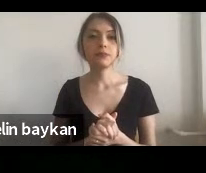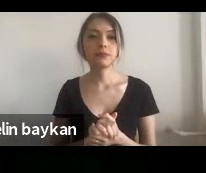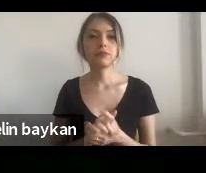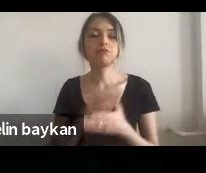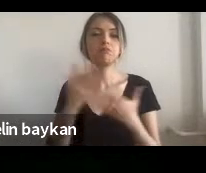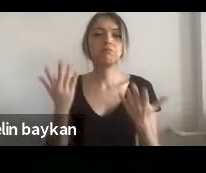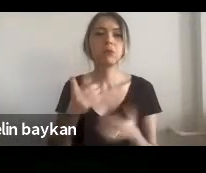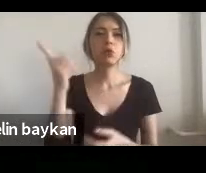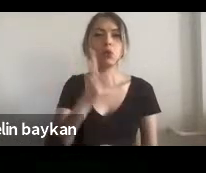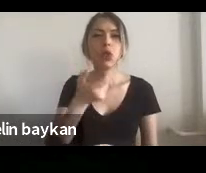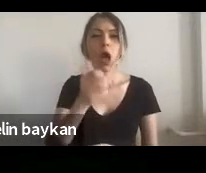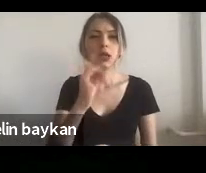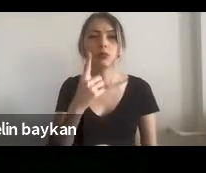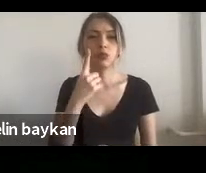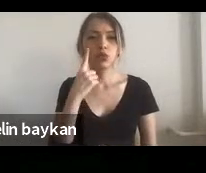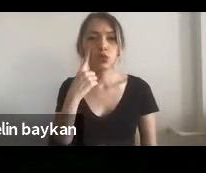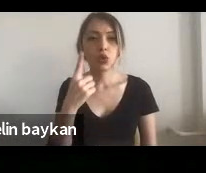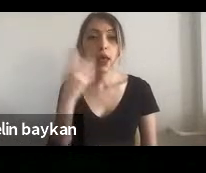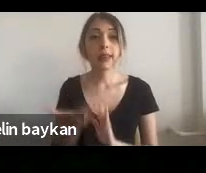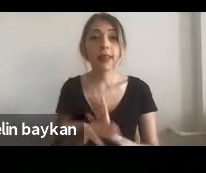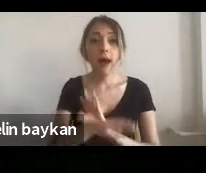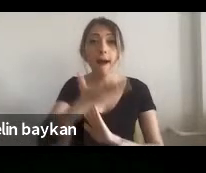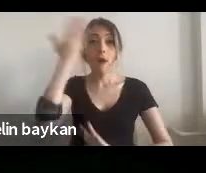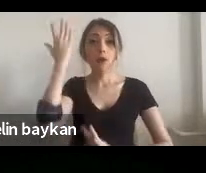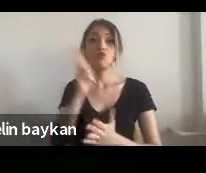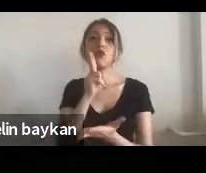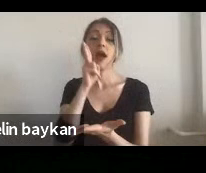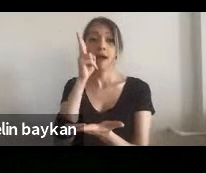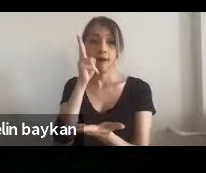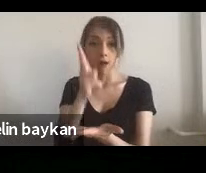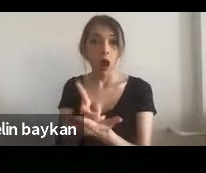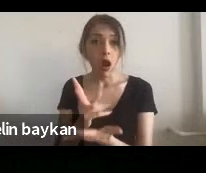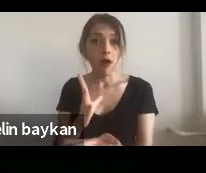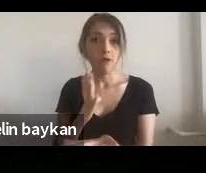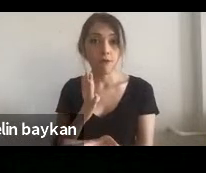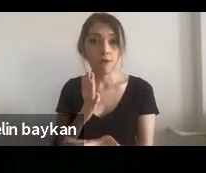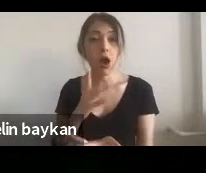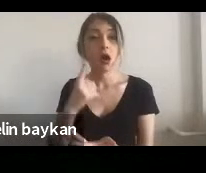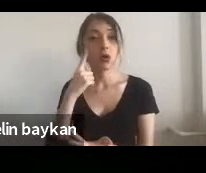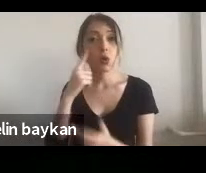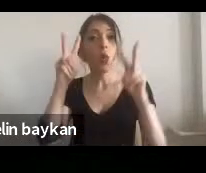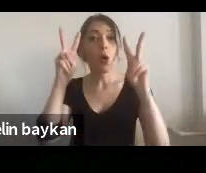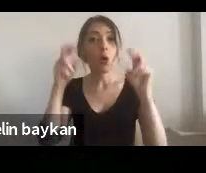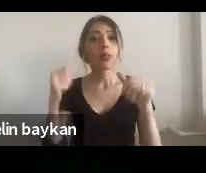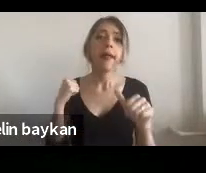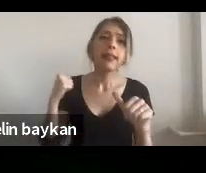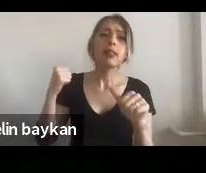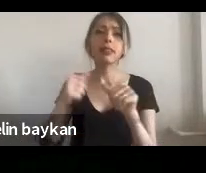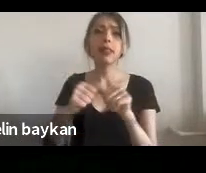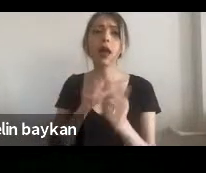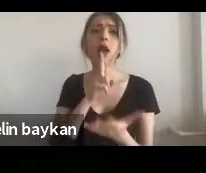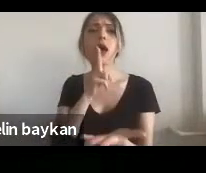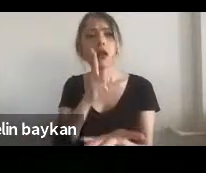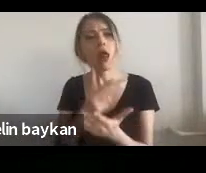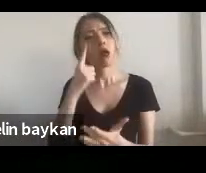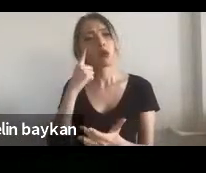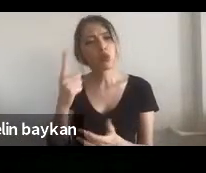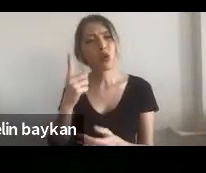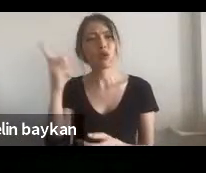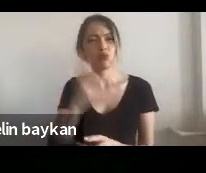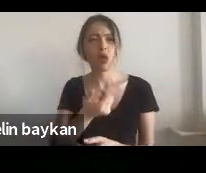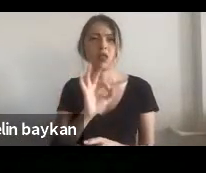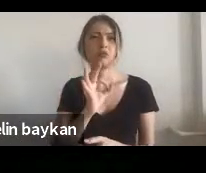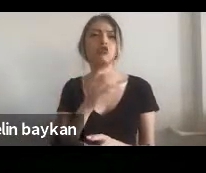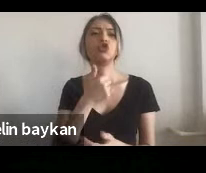bir daha önce karar verilmiş konuda tekrar karar verilmesi gelinde.